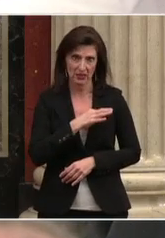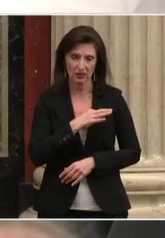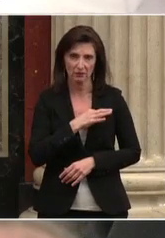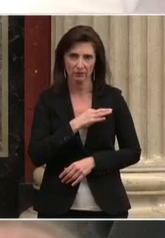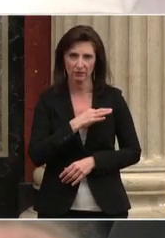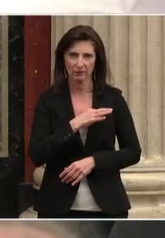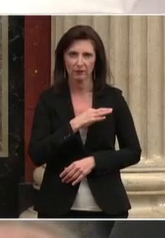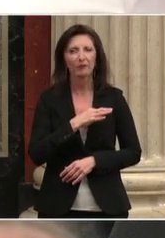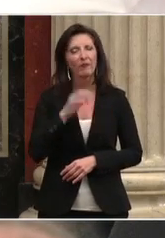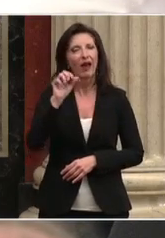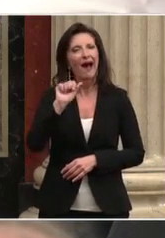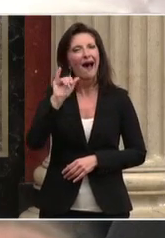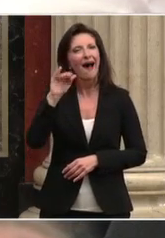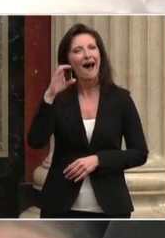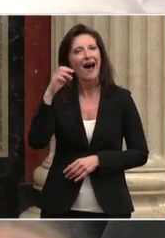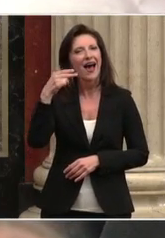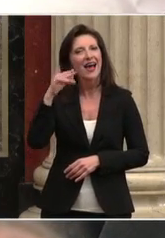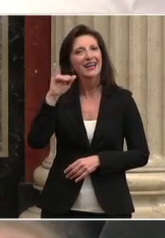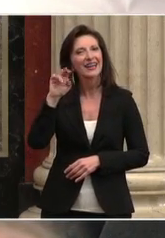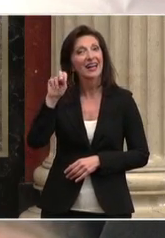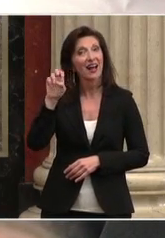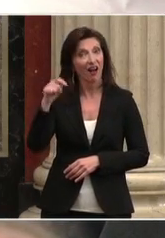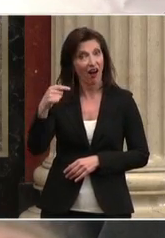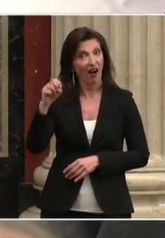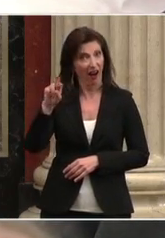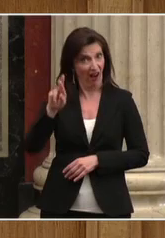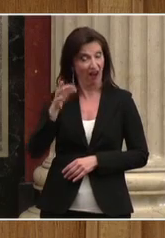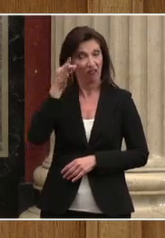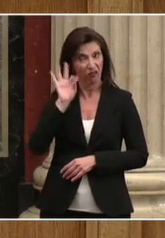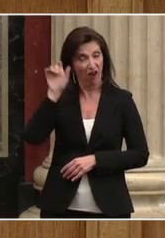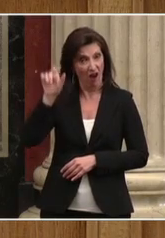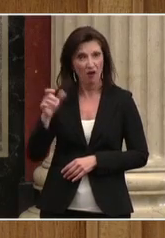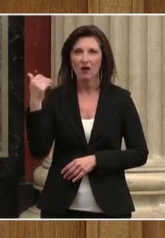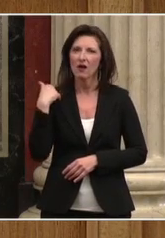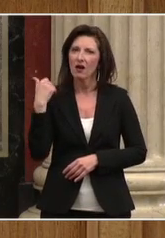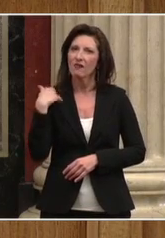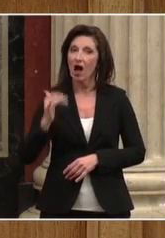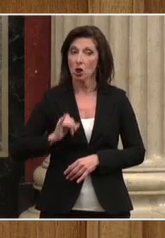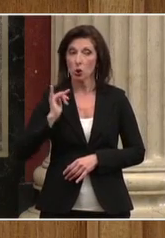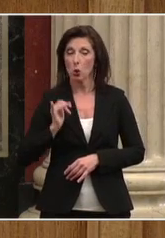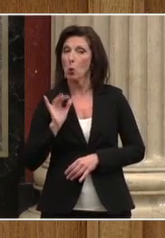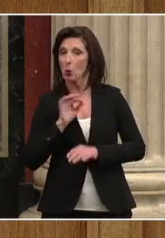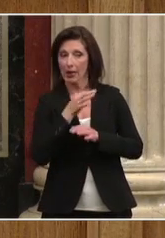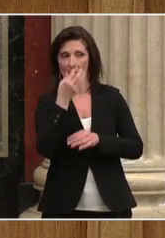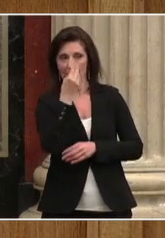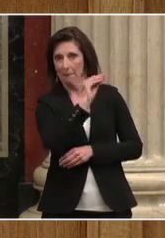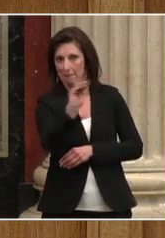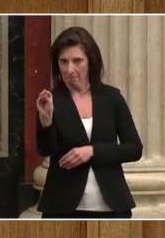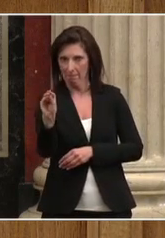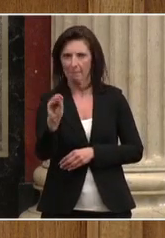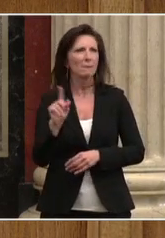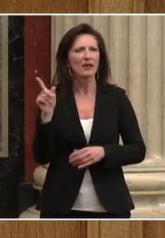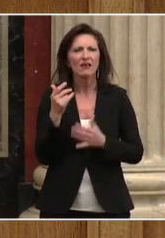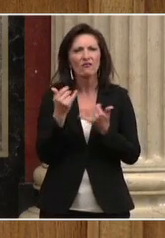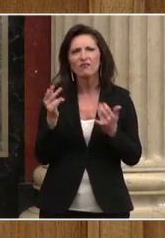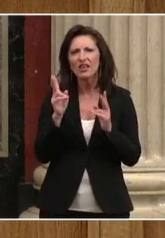Ilse Eichinger hat in ihrer Rede an die Jugend gefragt: Wie kann es uns gelingen, die Freude